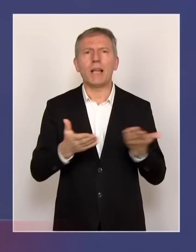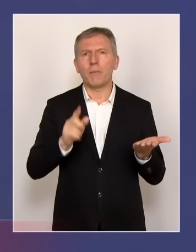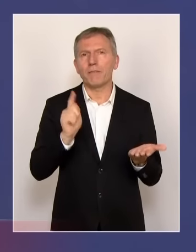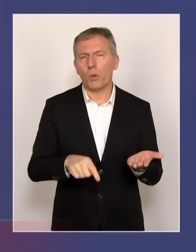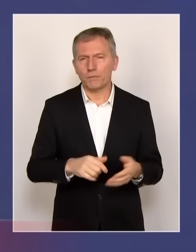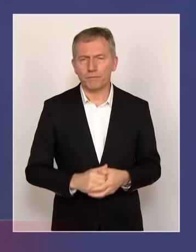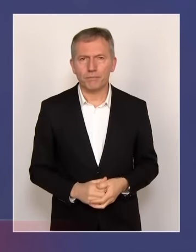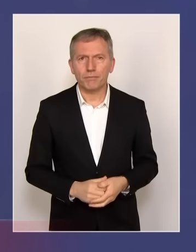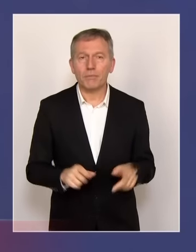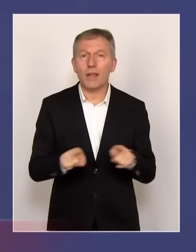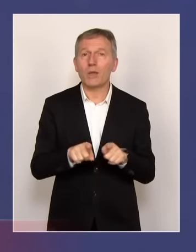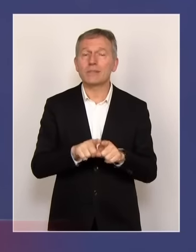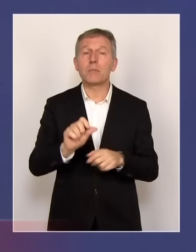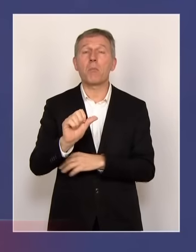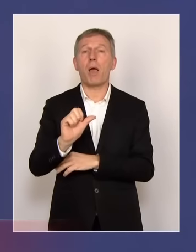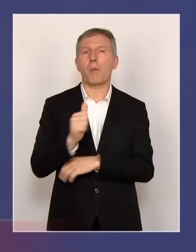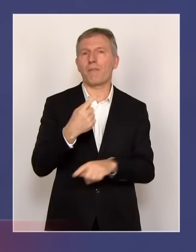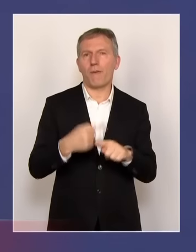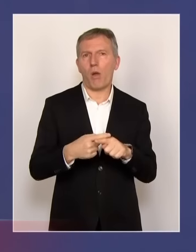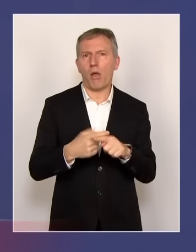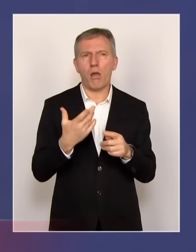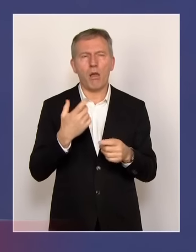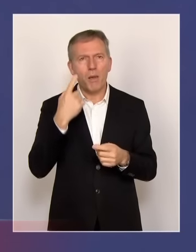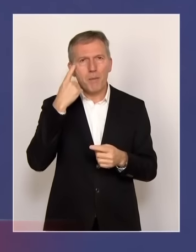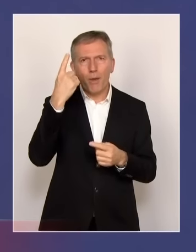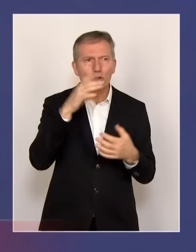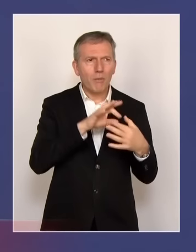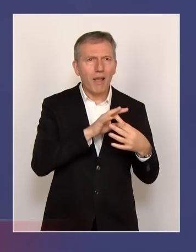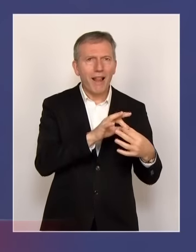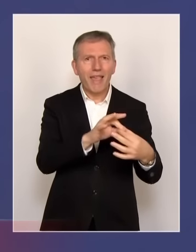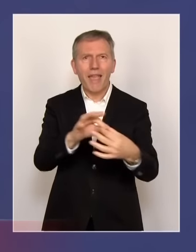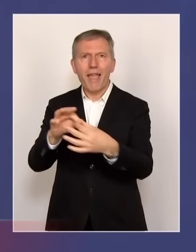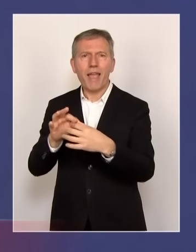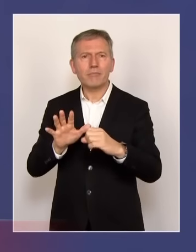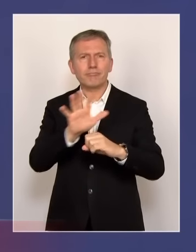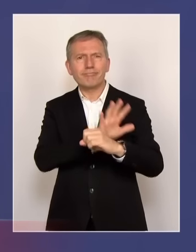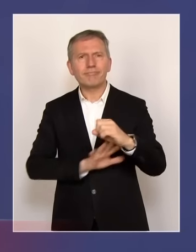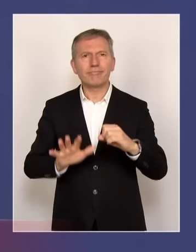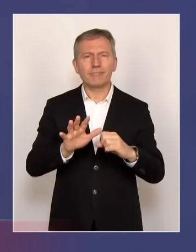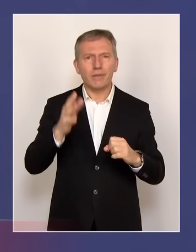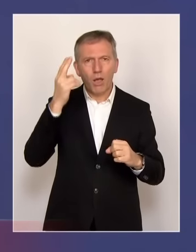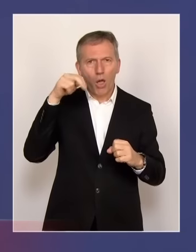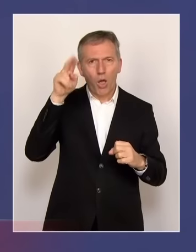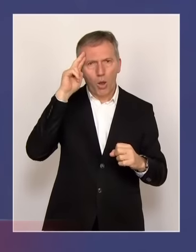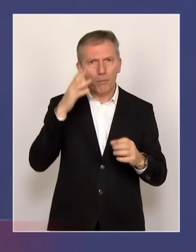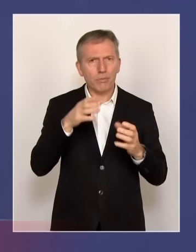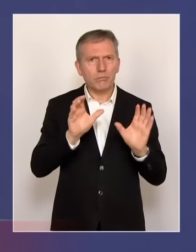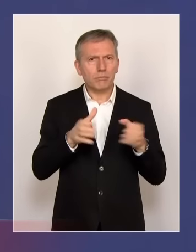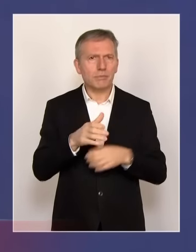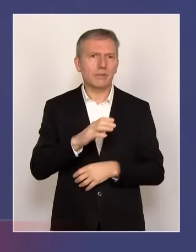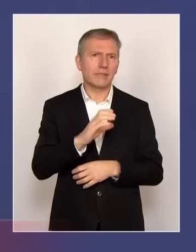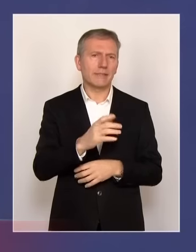Nous avons aussi pensé pour la première fois nos liens avec tous à l'échelle du continent avec la communauté politique européenne.